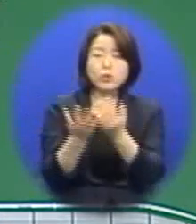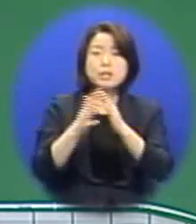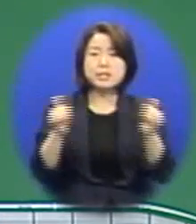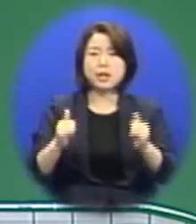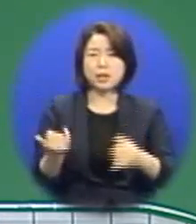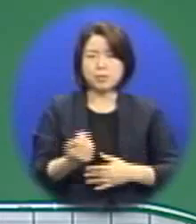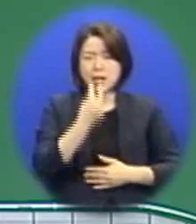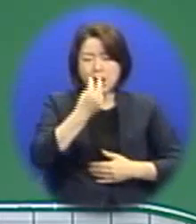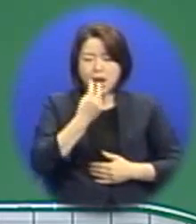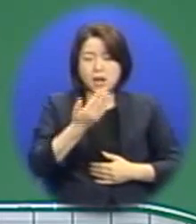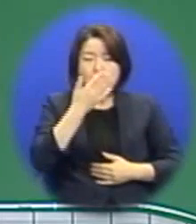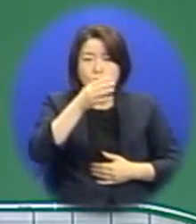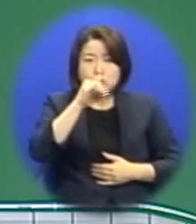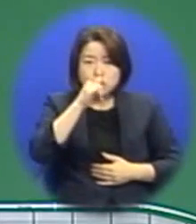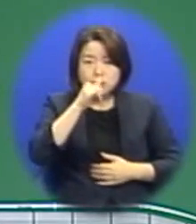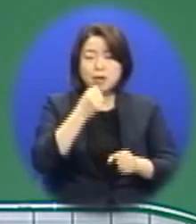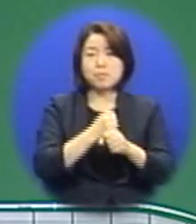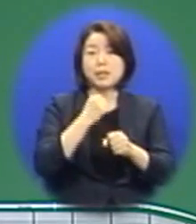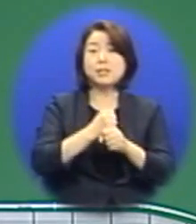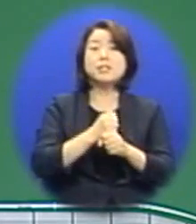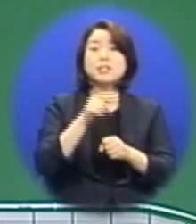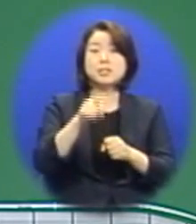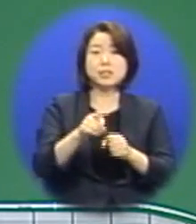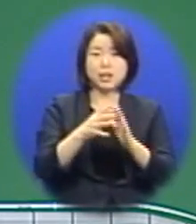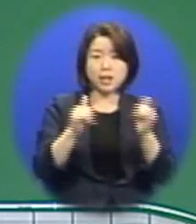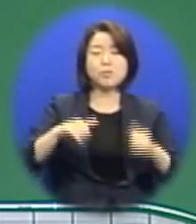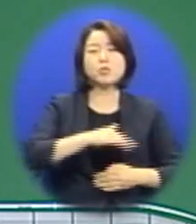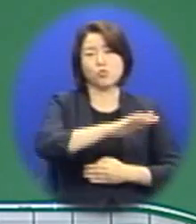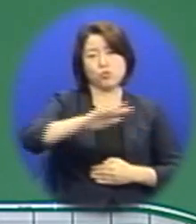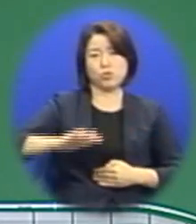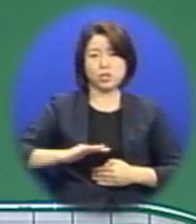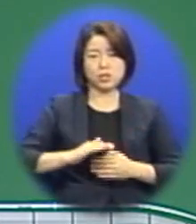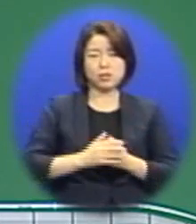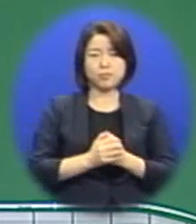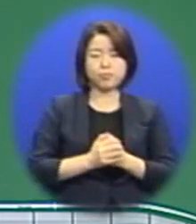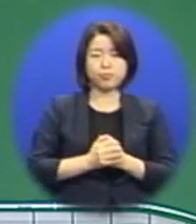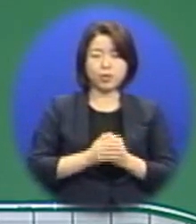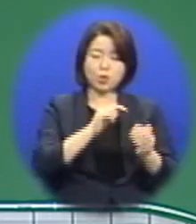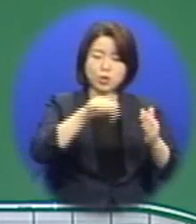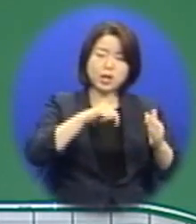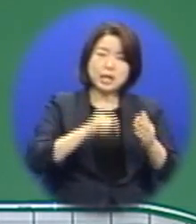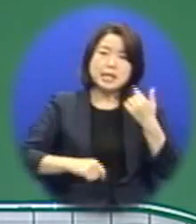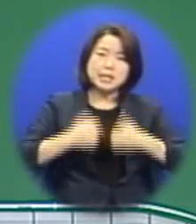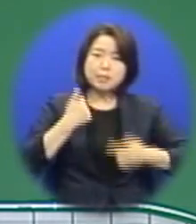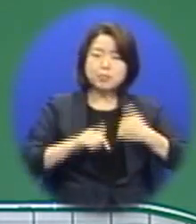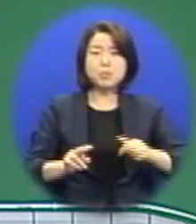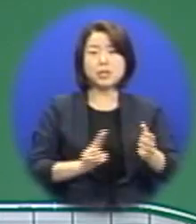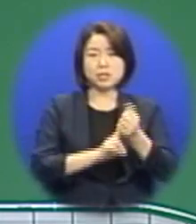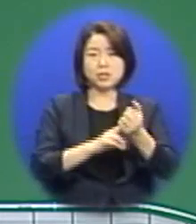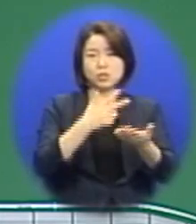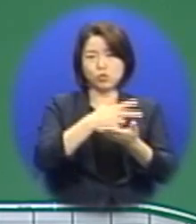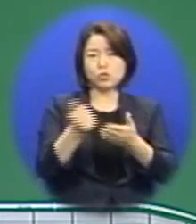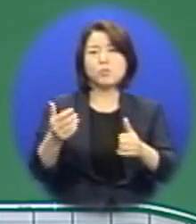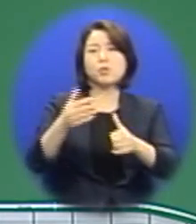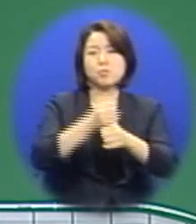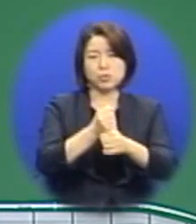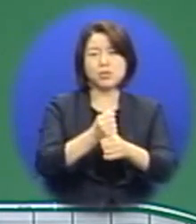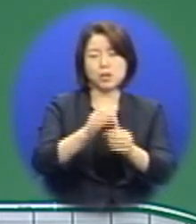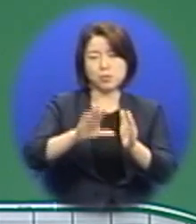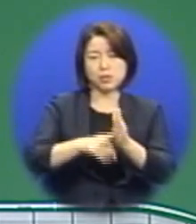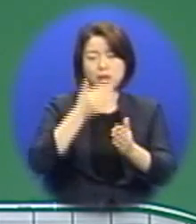나게 만드는 존재가 우리예요. 우리 안에 기쁨의 기적이신 주님을 붙잡을 때요.